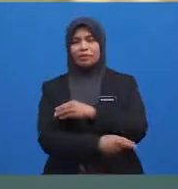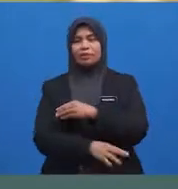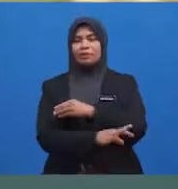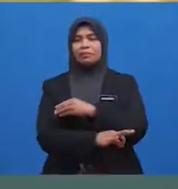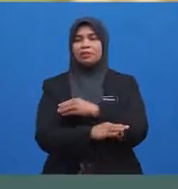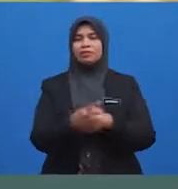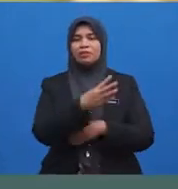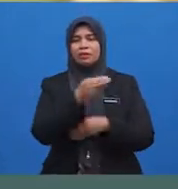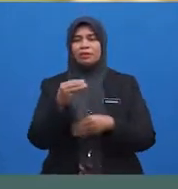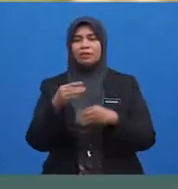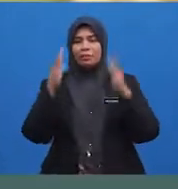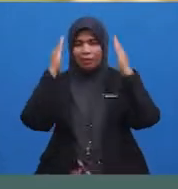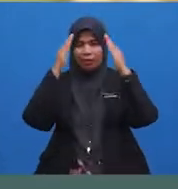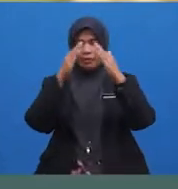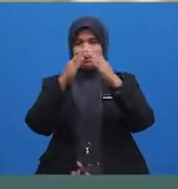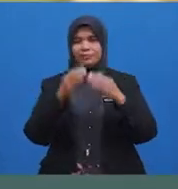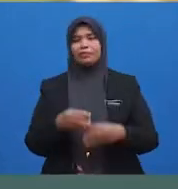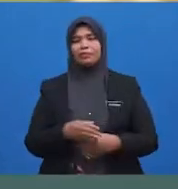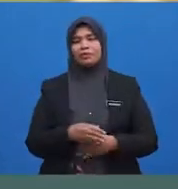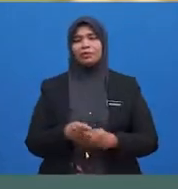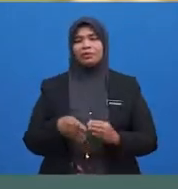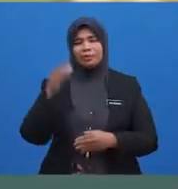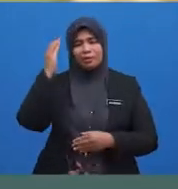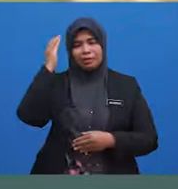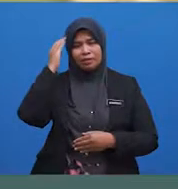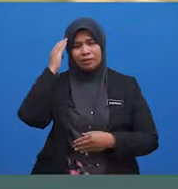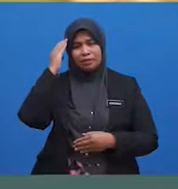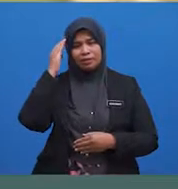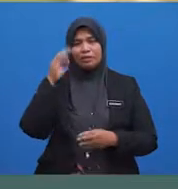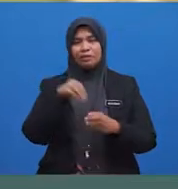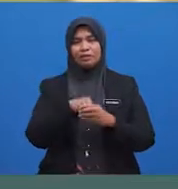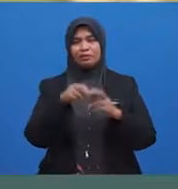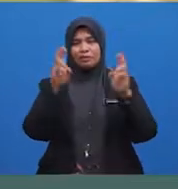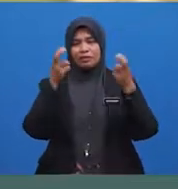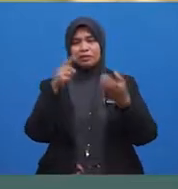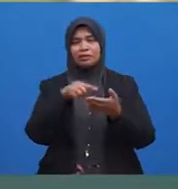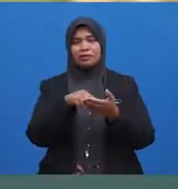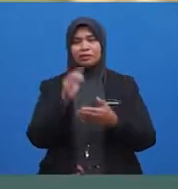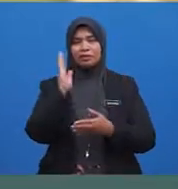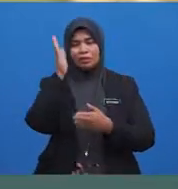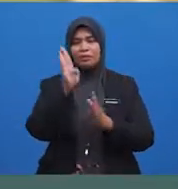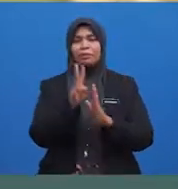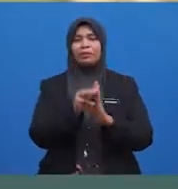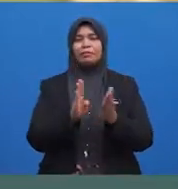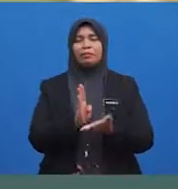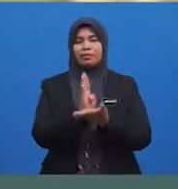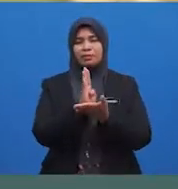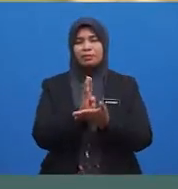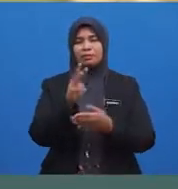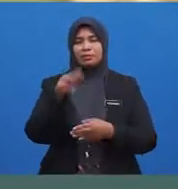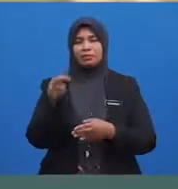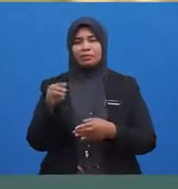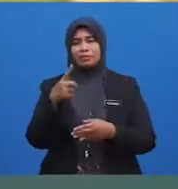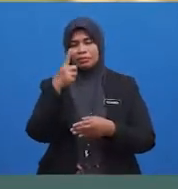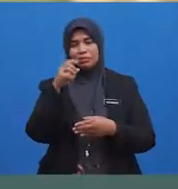Pahang. Pengetahuan yang murid-murid akan peroleh melalui topik ini akan membantu murid-murid memahami berkaitan